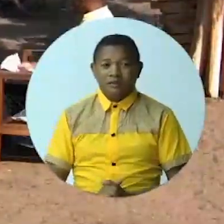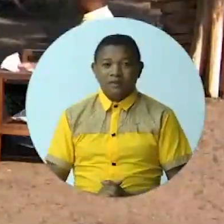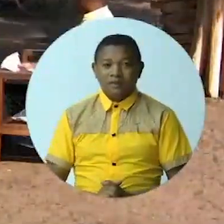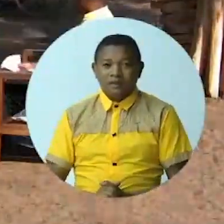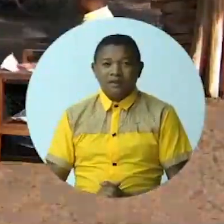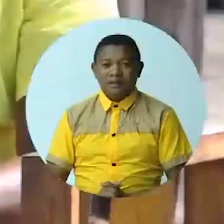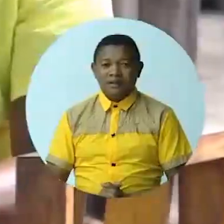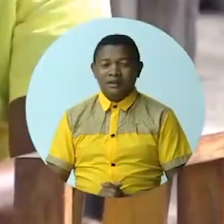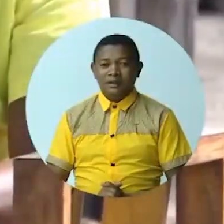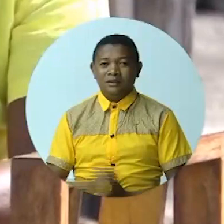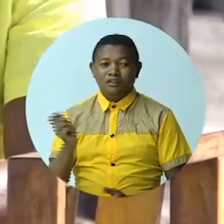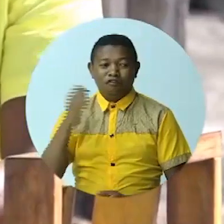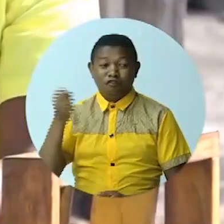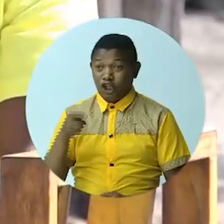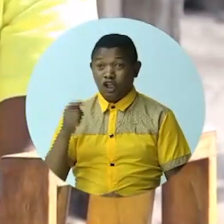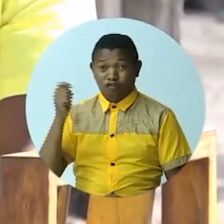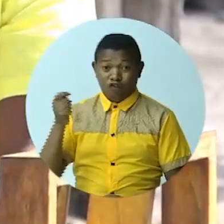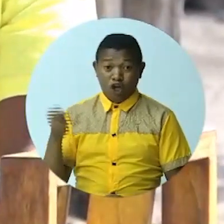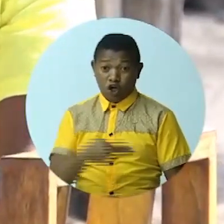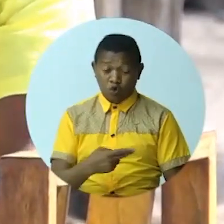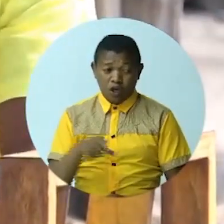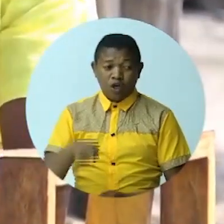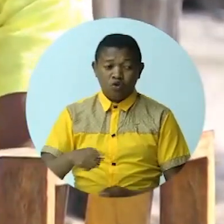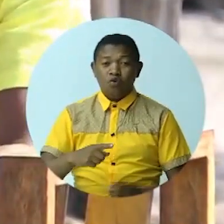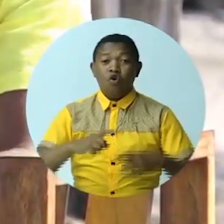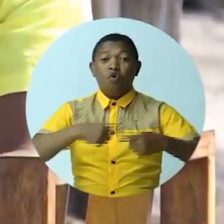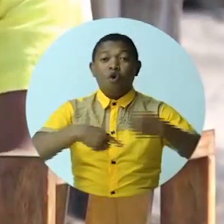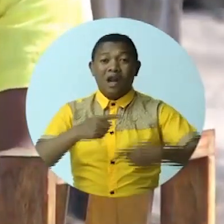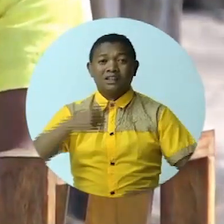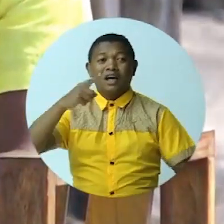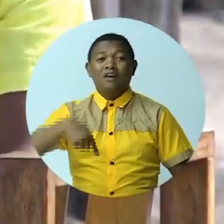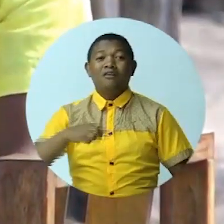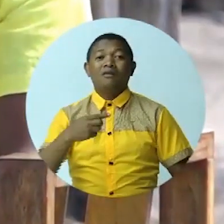zava-dehibe ho antsika eto Madagasikara ny fisian'io faro malagasy io amin'ny famokarana n'la